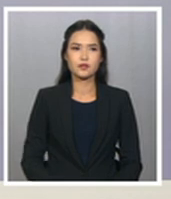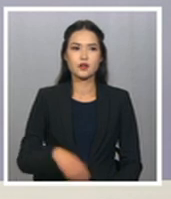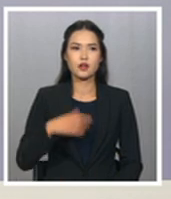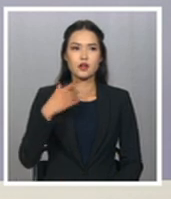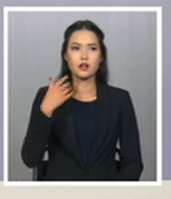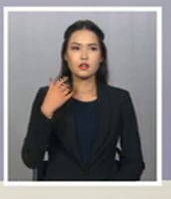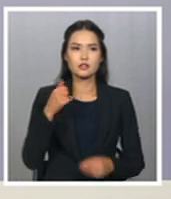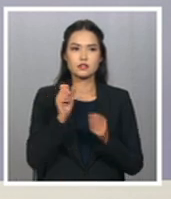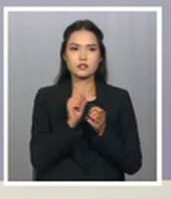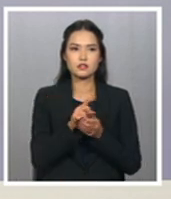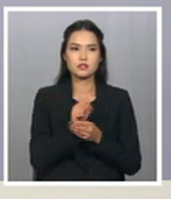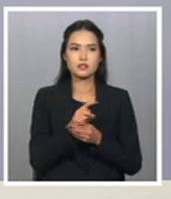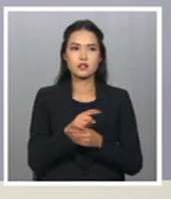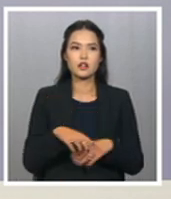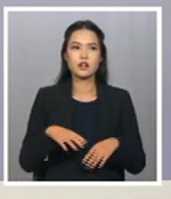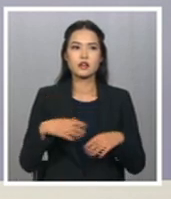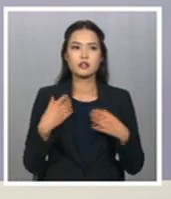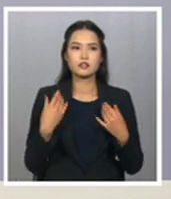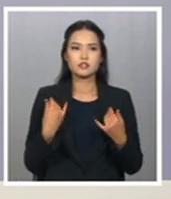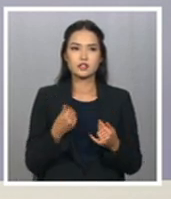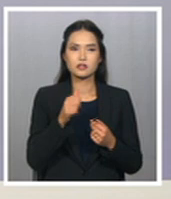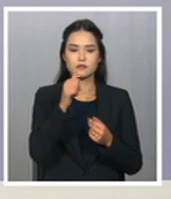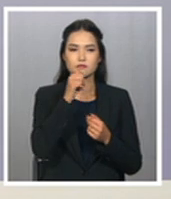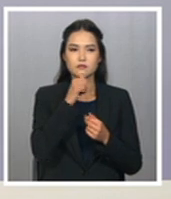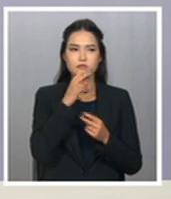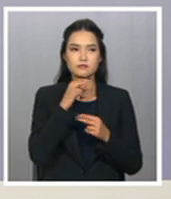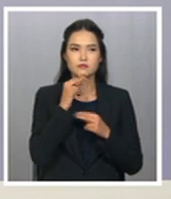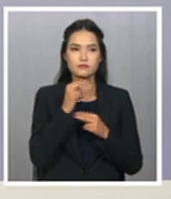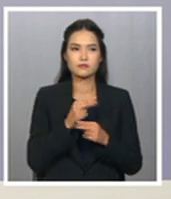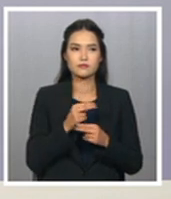Оқушылар, енді тапсырмаларды орындайық.